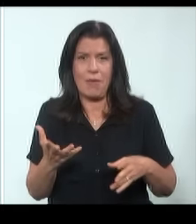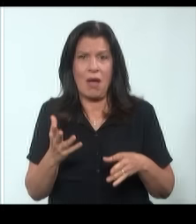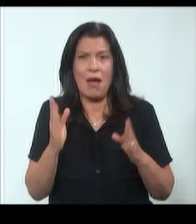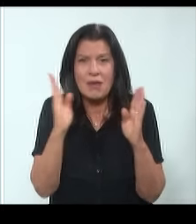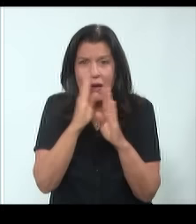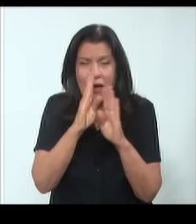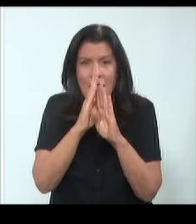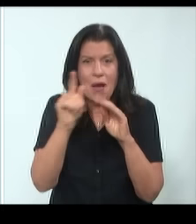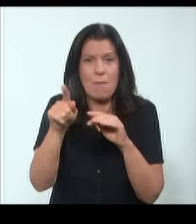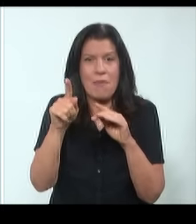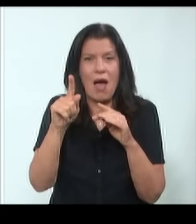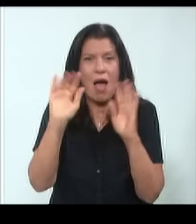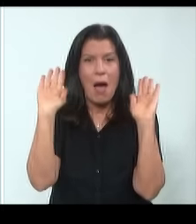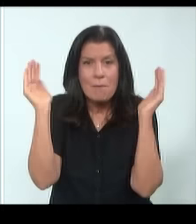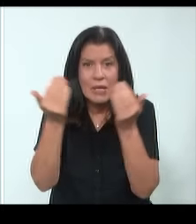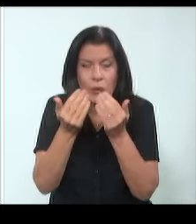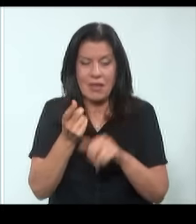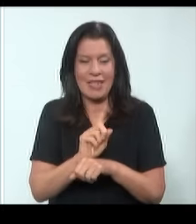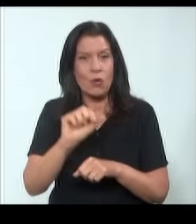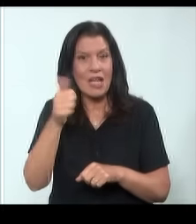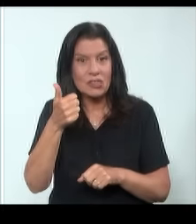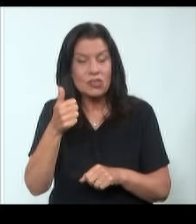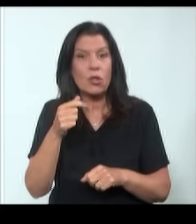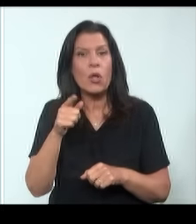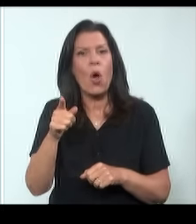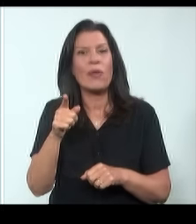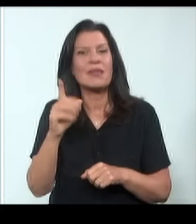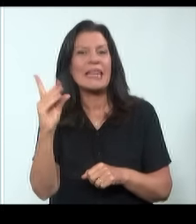את הדקות הראשונות דניאלה עוד הספיקה לצלם.